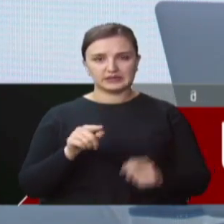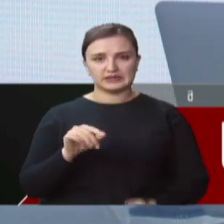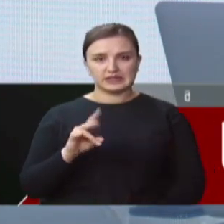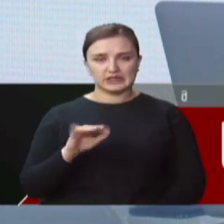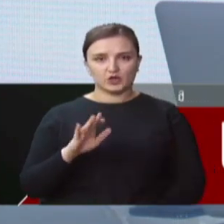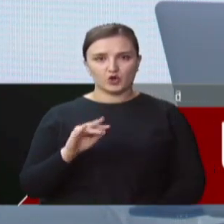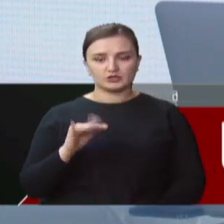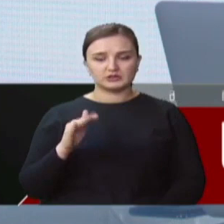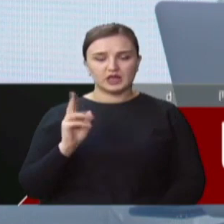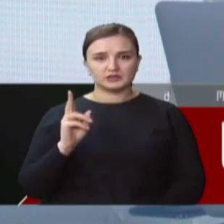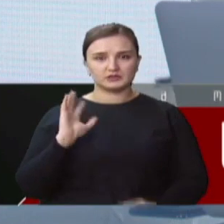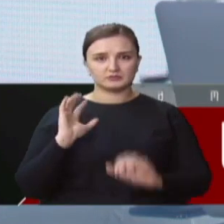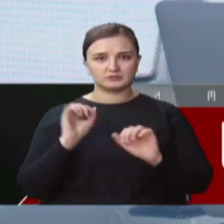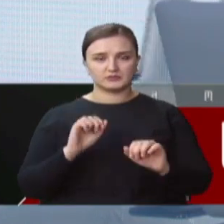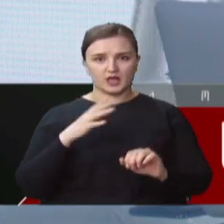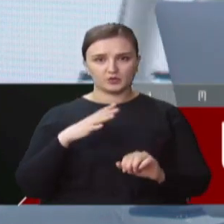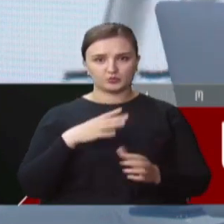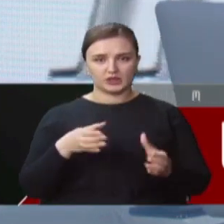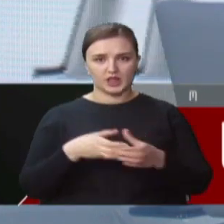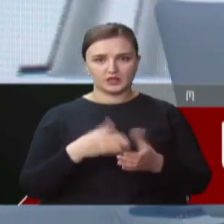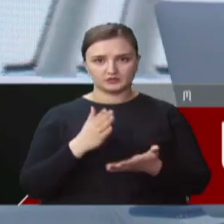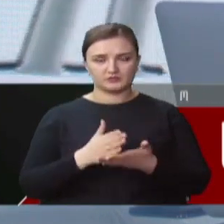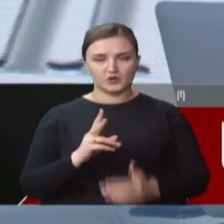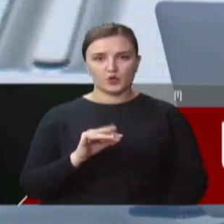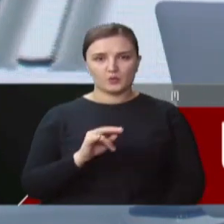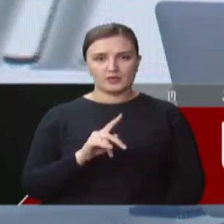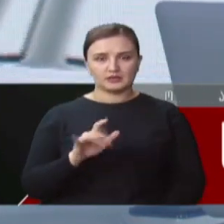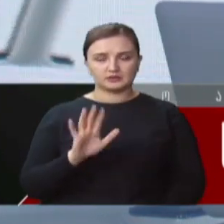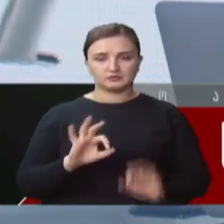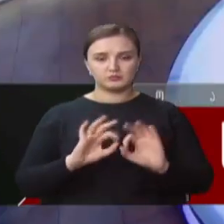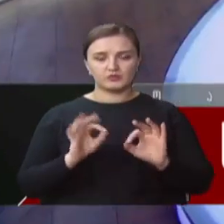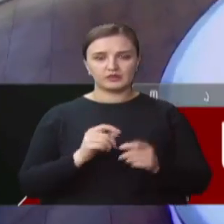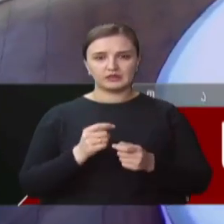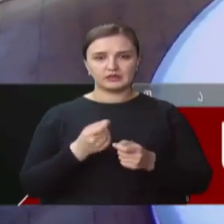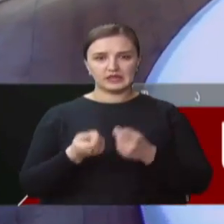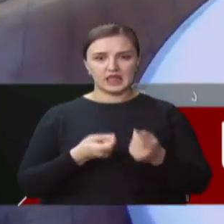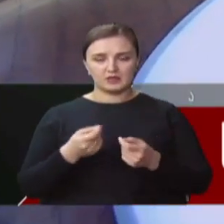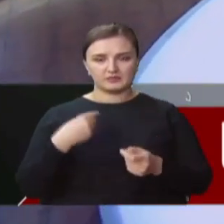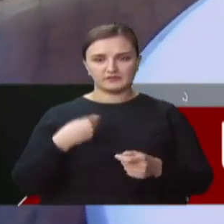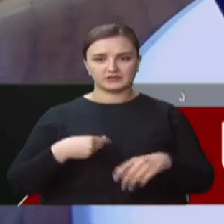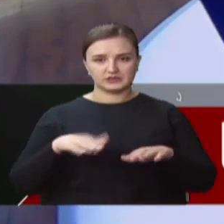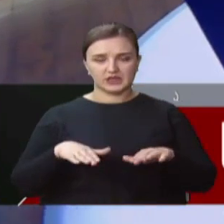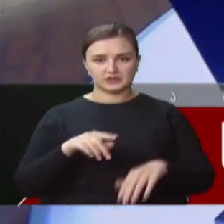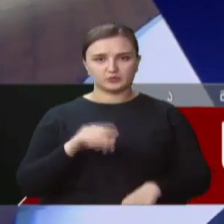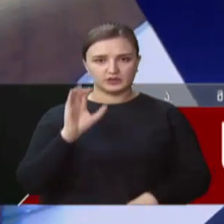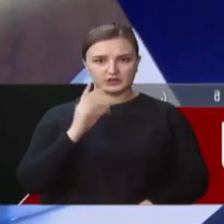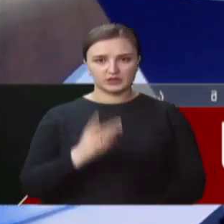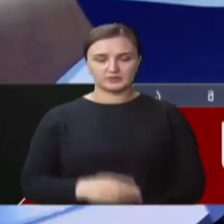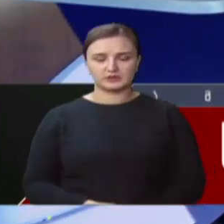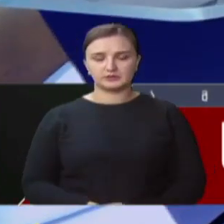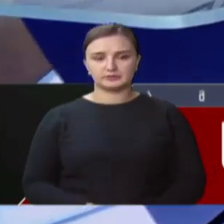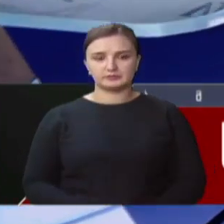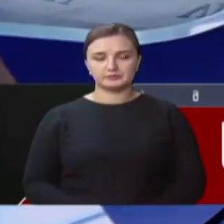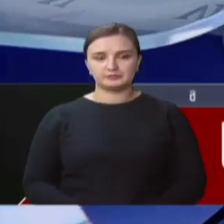მის კანდიდატურას მხარი ქართულმა დელეგაციამაც დაუჭირა. Gheorghi Koberidze isaubrebs detalebis Strasburgidan. Gheorghi Gismet.